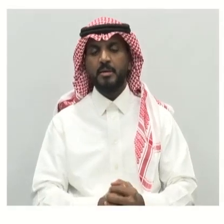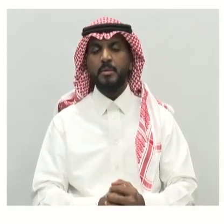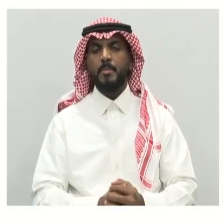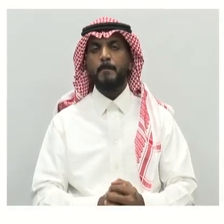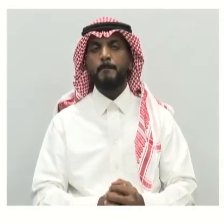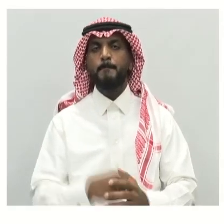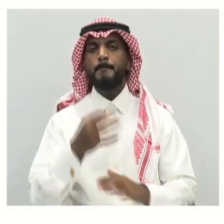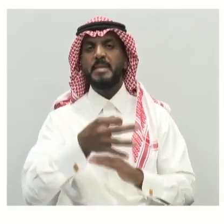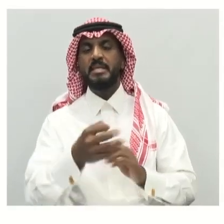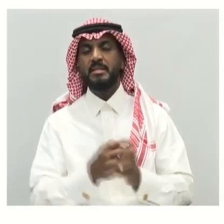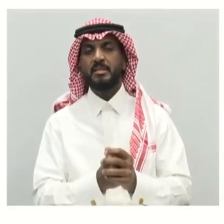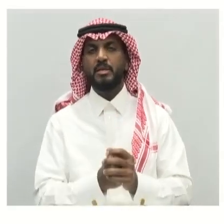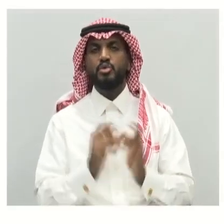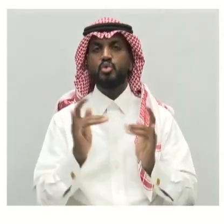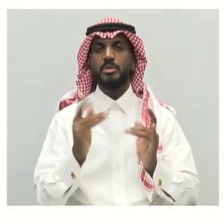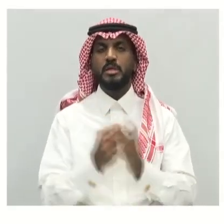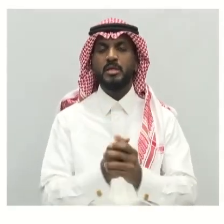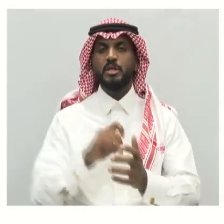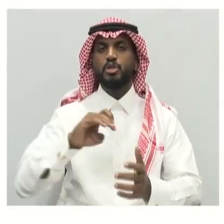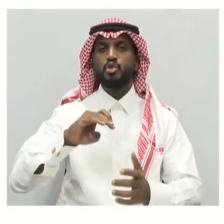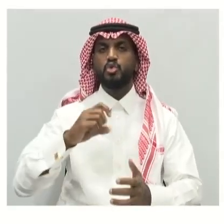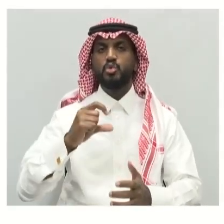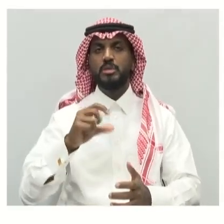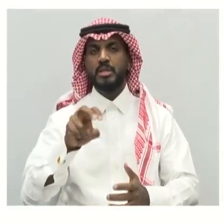جده جده